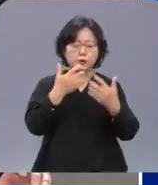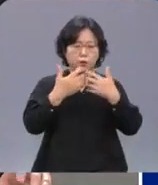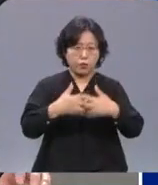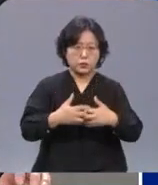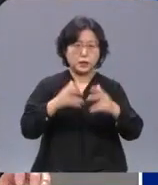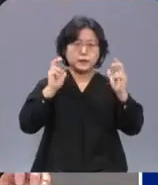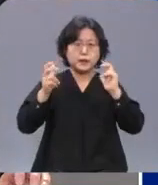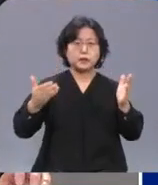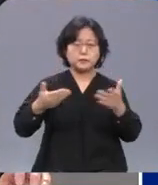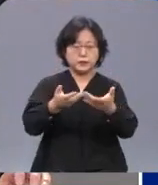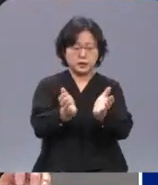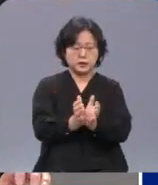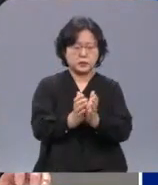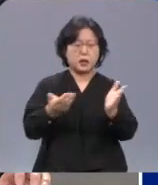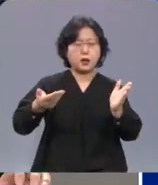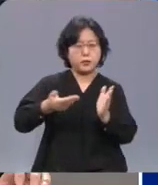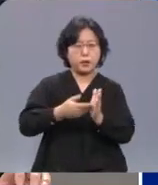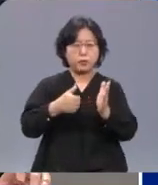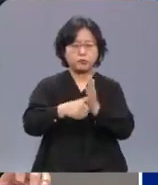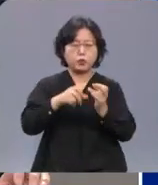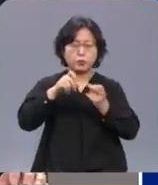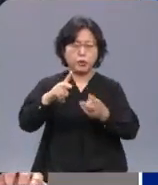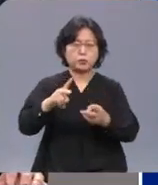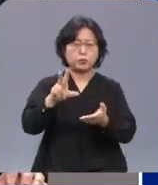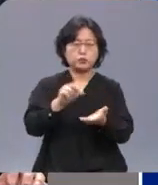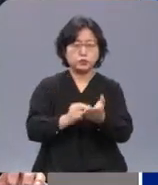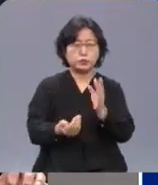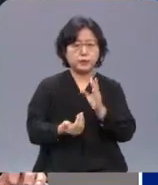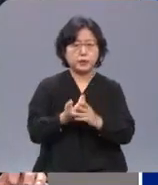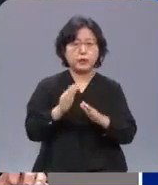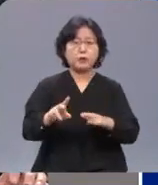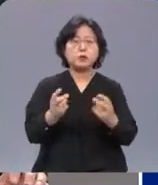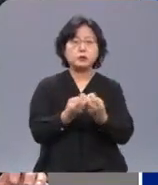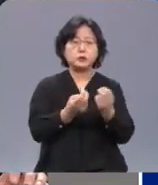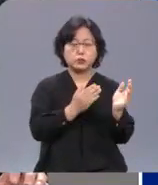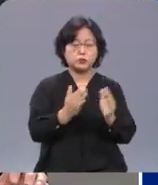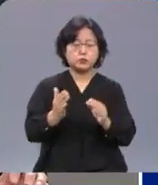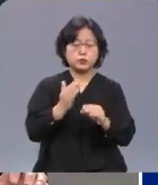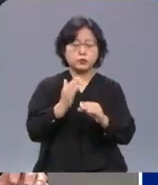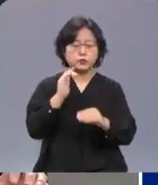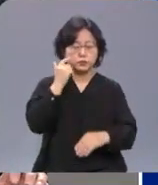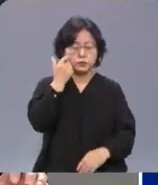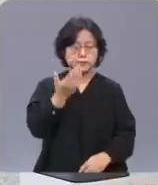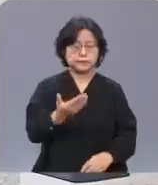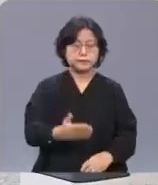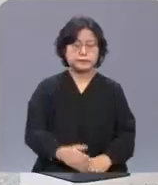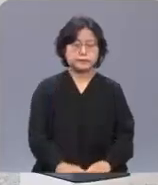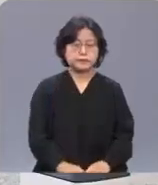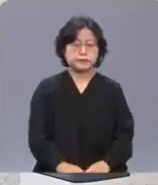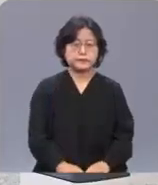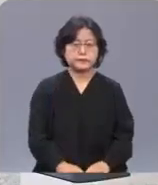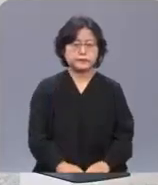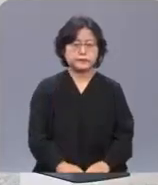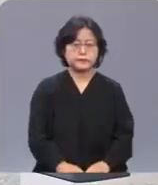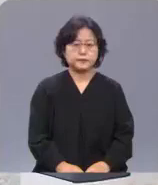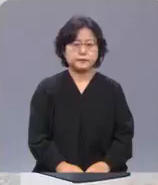공장과 산단, 항만에서는 물류 차질이 예상될 텐데요. 현재 어떻게 대응하고 있습니까?